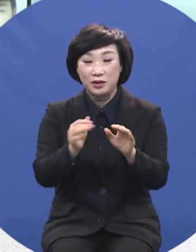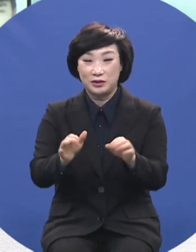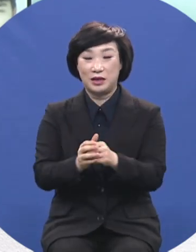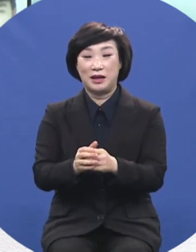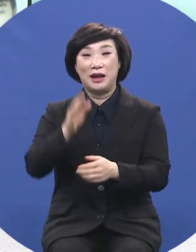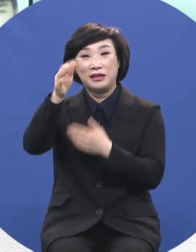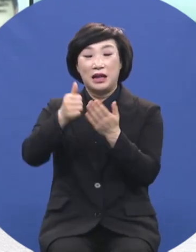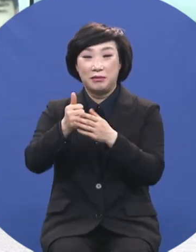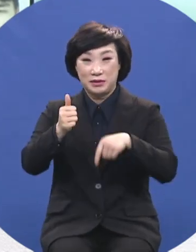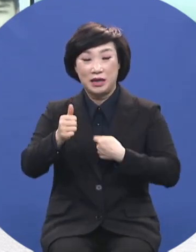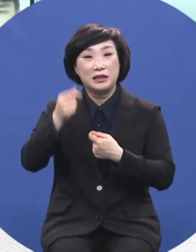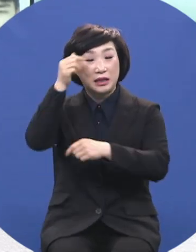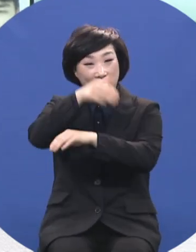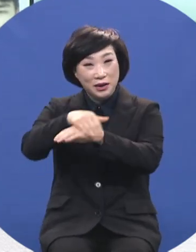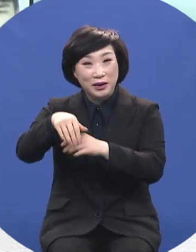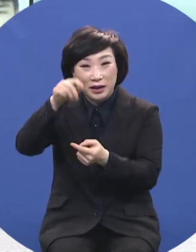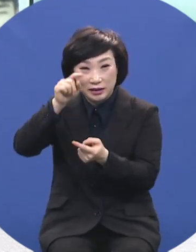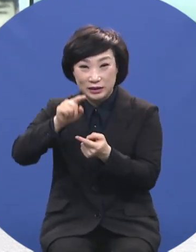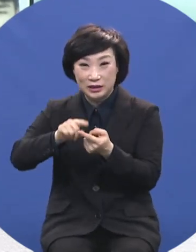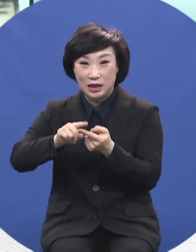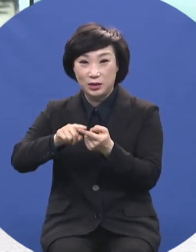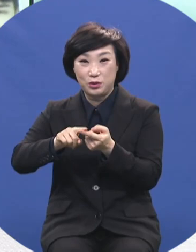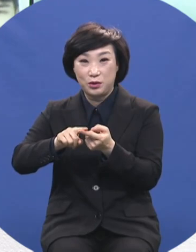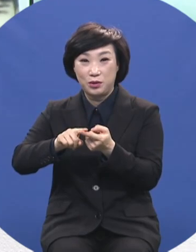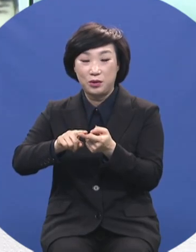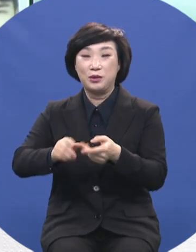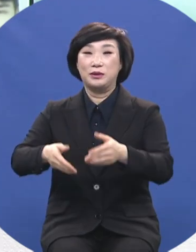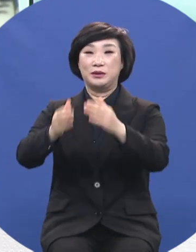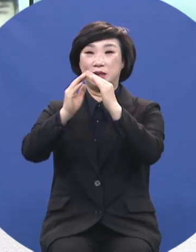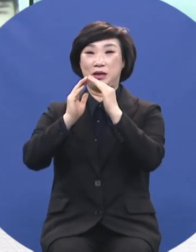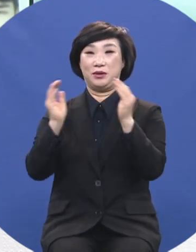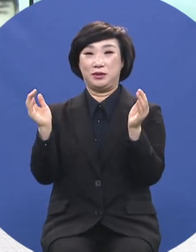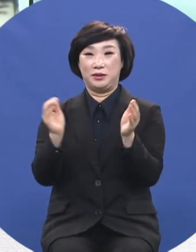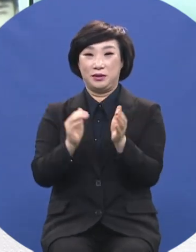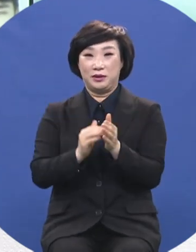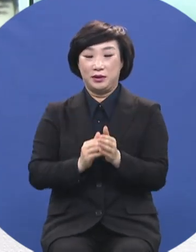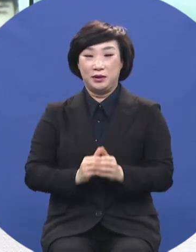자신이 설계한 그대로 지으셨습니다.